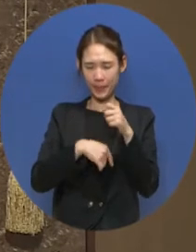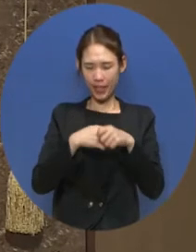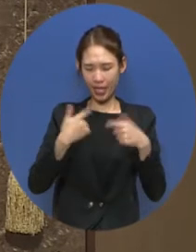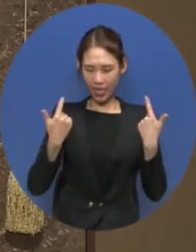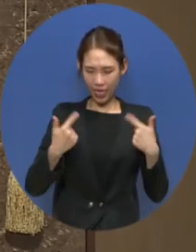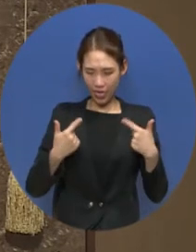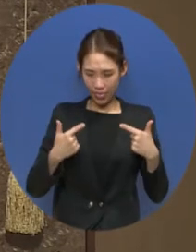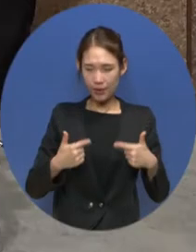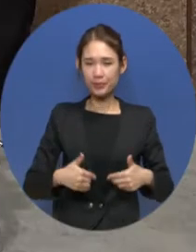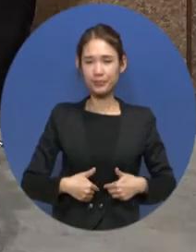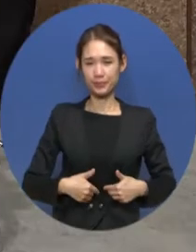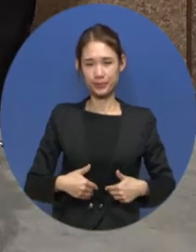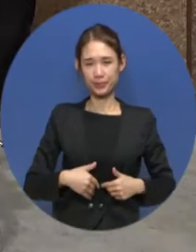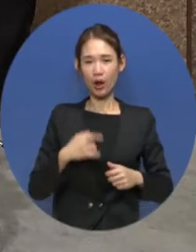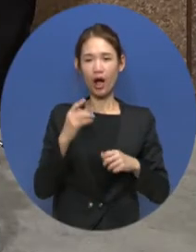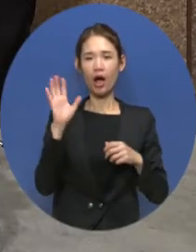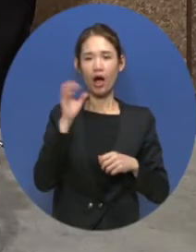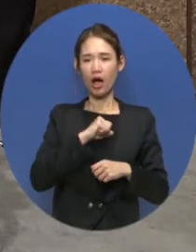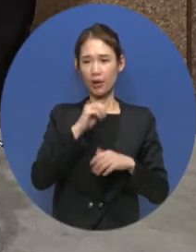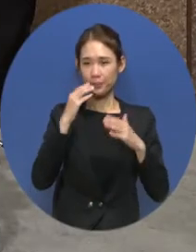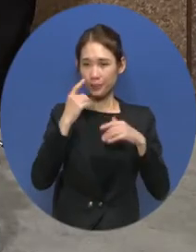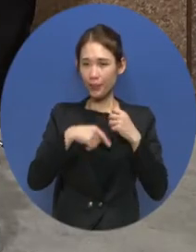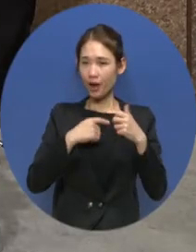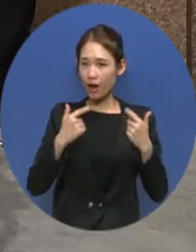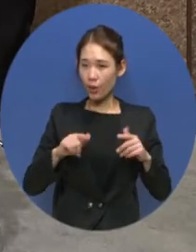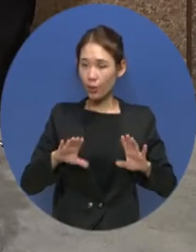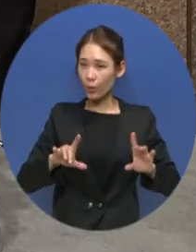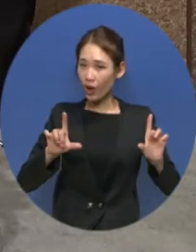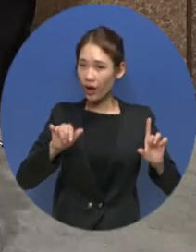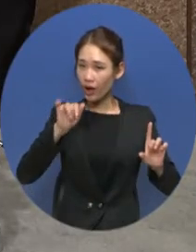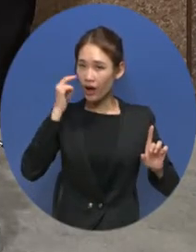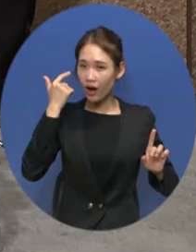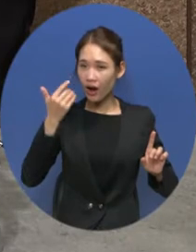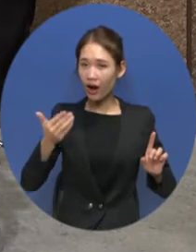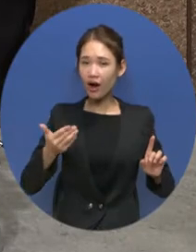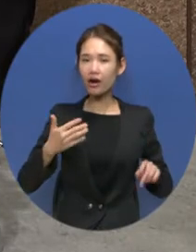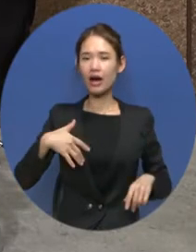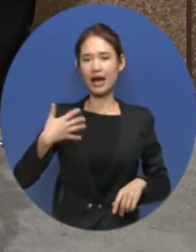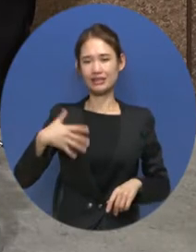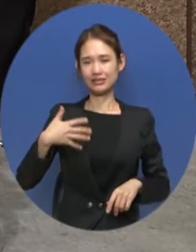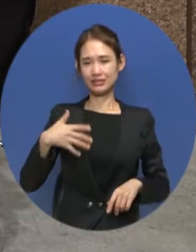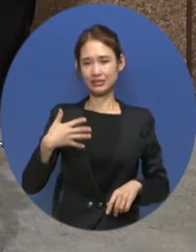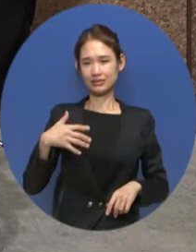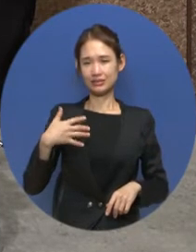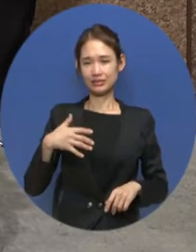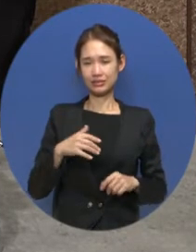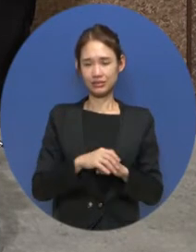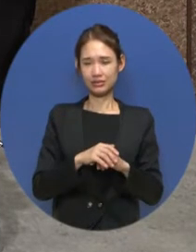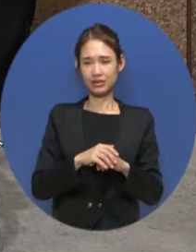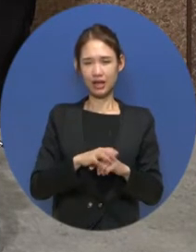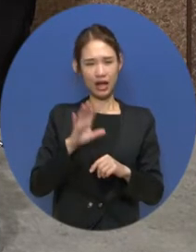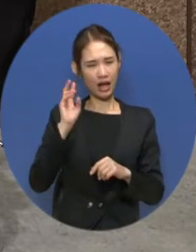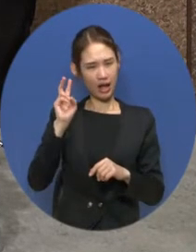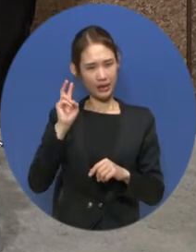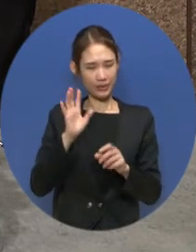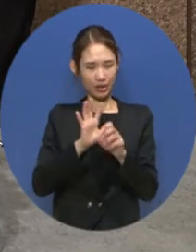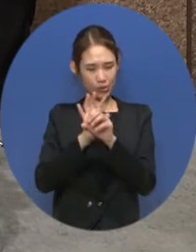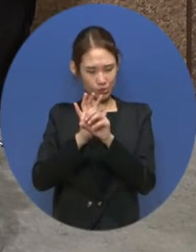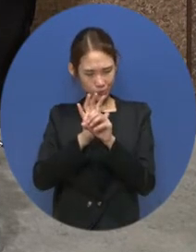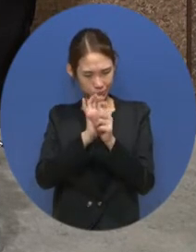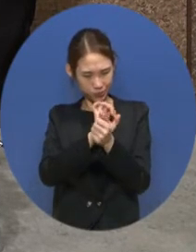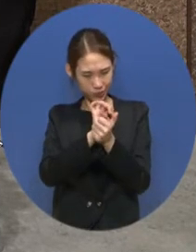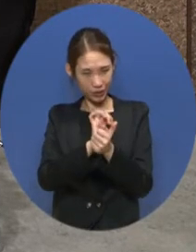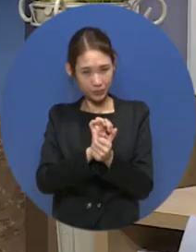있습니다. 아, 네. 매년이요? 올해도 이루어졌나요? 올해는 아직 이루어지지 않고 있습니다. 네. 아무래도 코로나19 영향이 큰